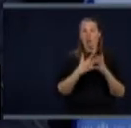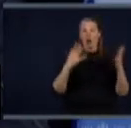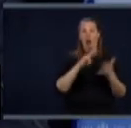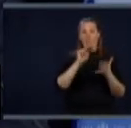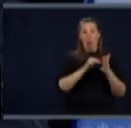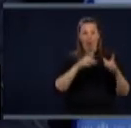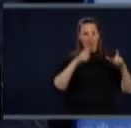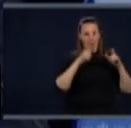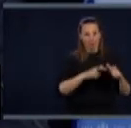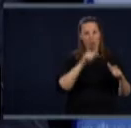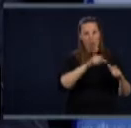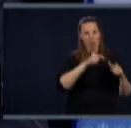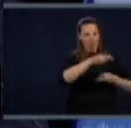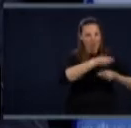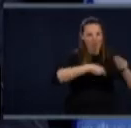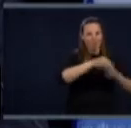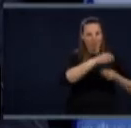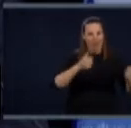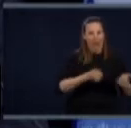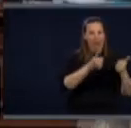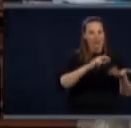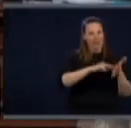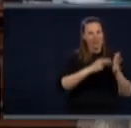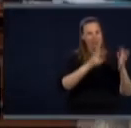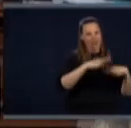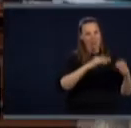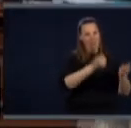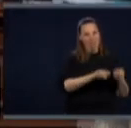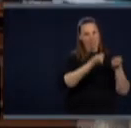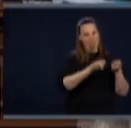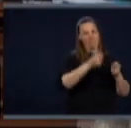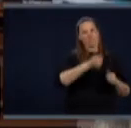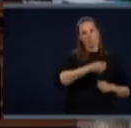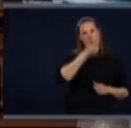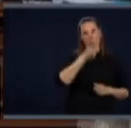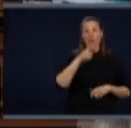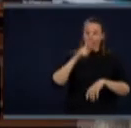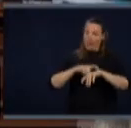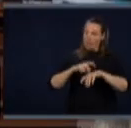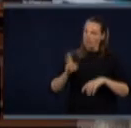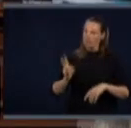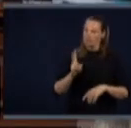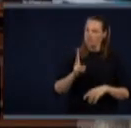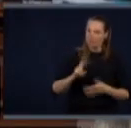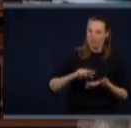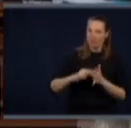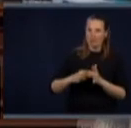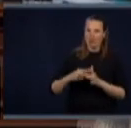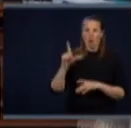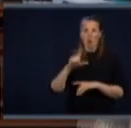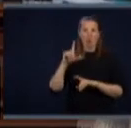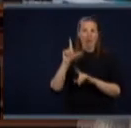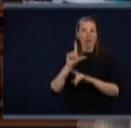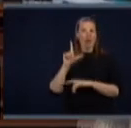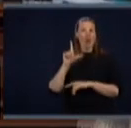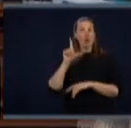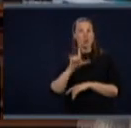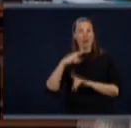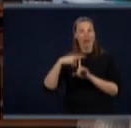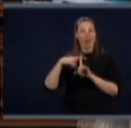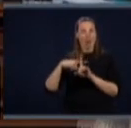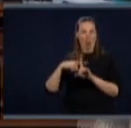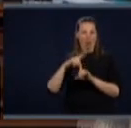région de Montréal métropolitain. Merci. Merci. Je vous signale que le temps file. Prochaine question, Louis Lacroix, Cogeco Nouvelles. Bonjour, M. le Premier